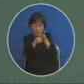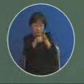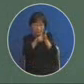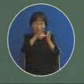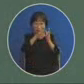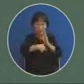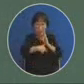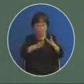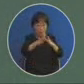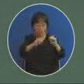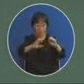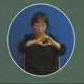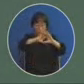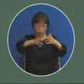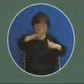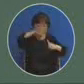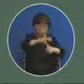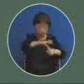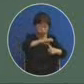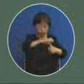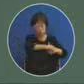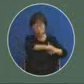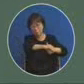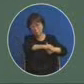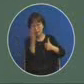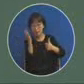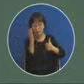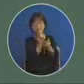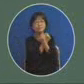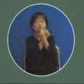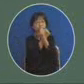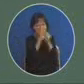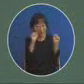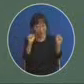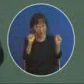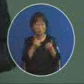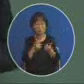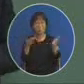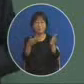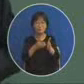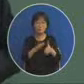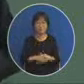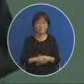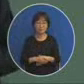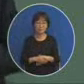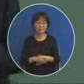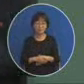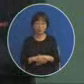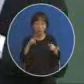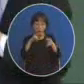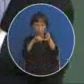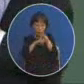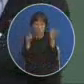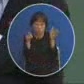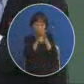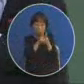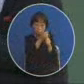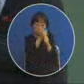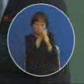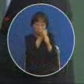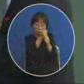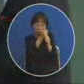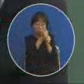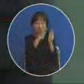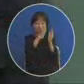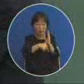this covenant and God allowed the works of the Exodus. 언약만 붙잡았는데. All they did was hold onto the covenant. 언약만 붙잡는데 출애굽의 역사를. They just simply held onto the covenant